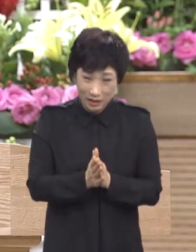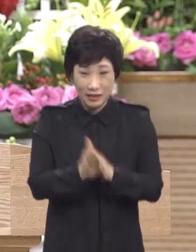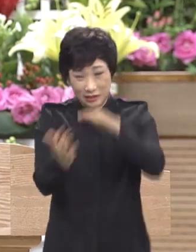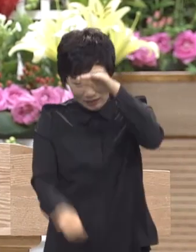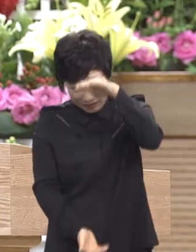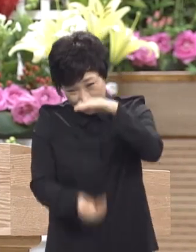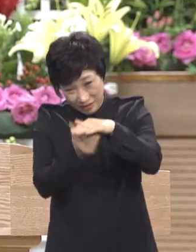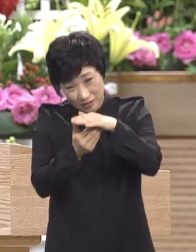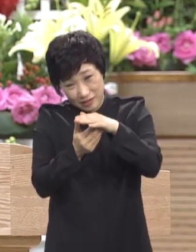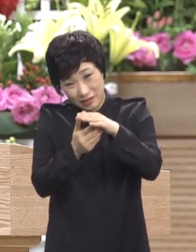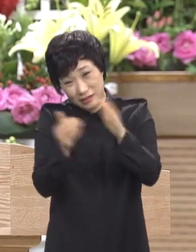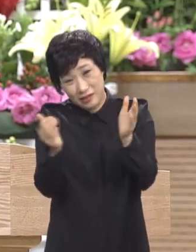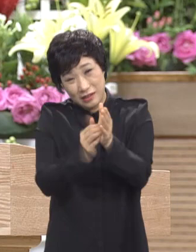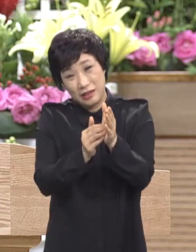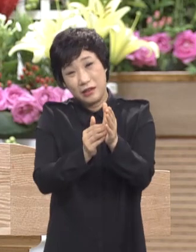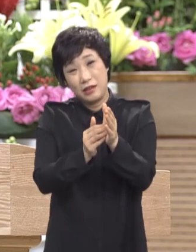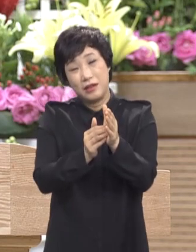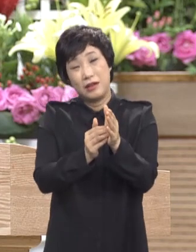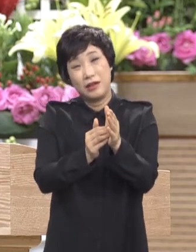이루었다 하시고